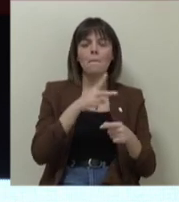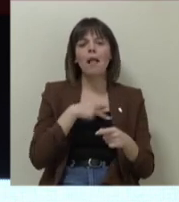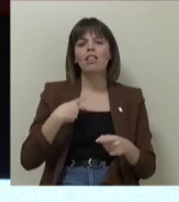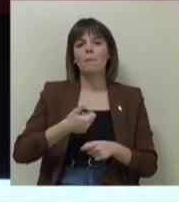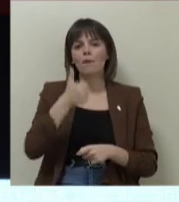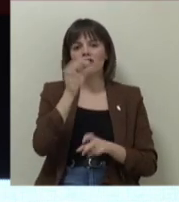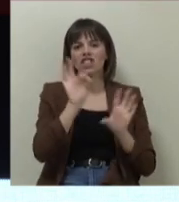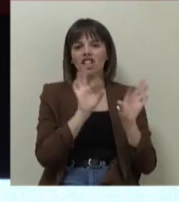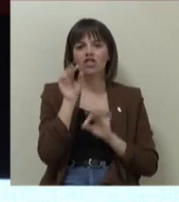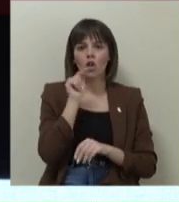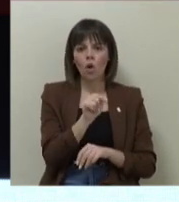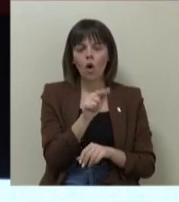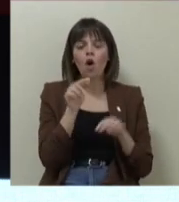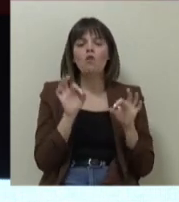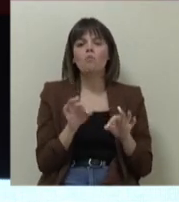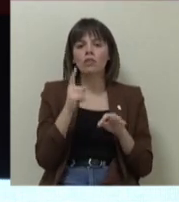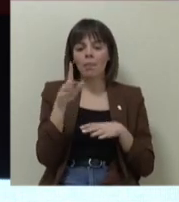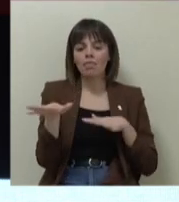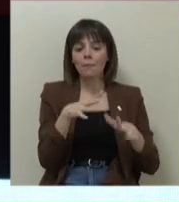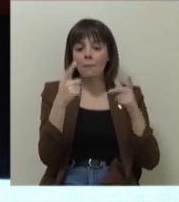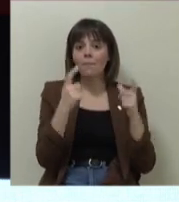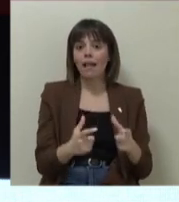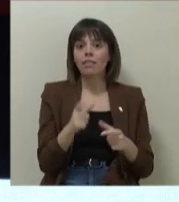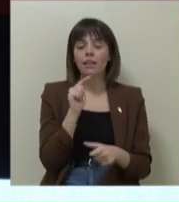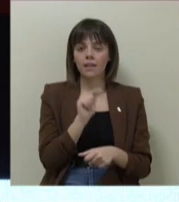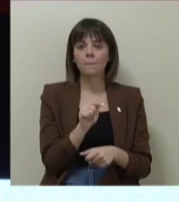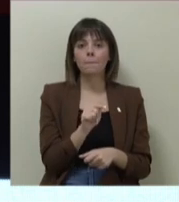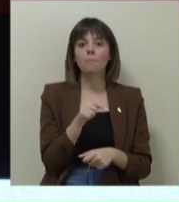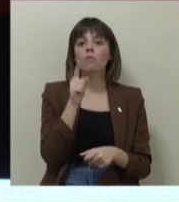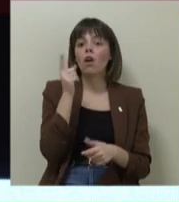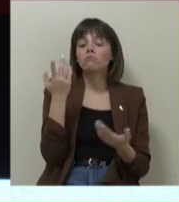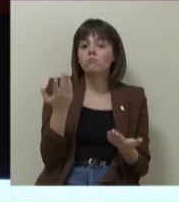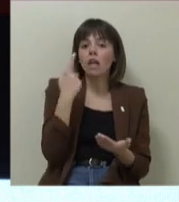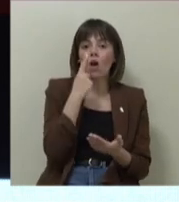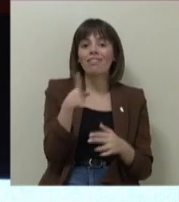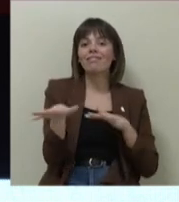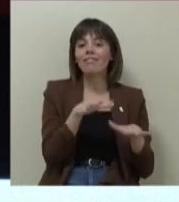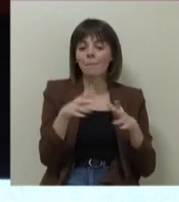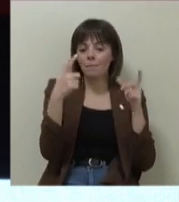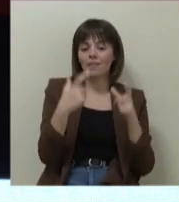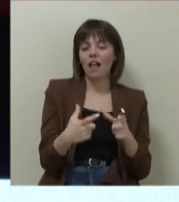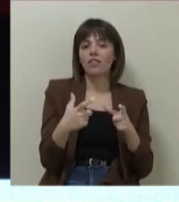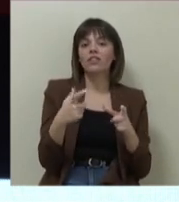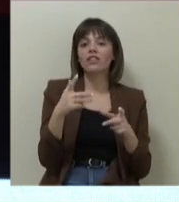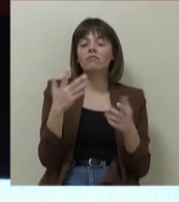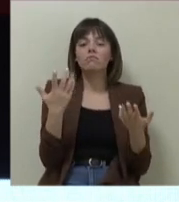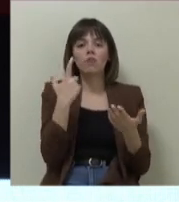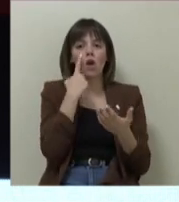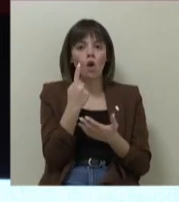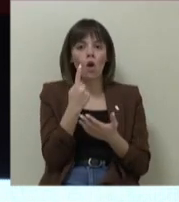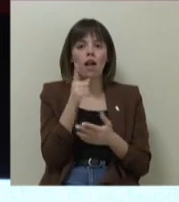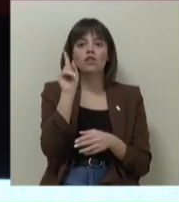başkanı seçiliyor. Burası da bir deprem kenti. O halde bir deprem kentine herhangi